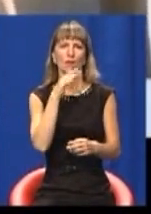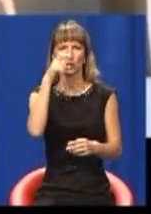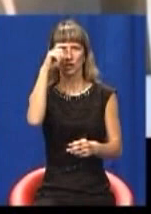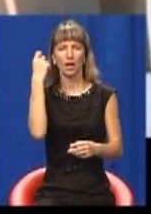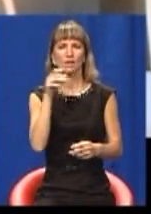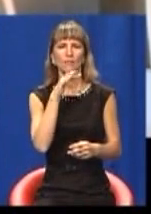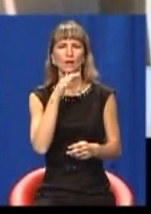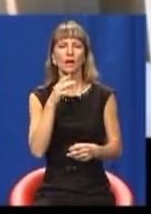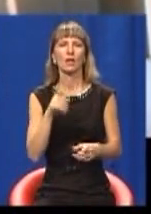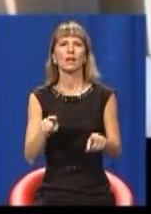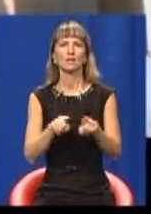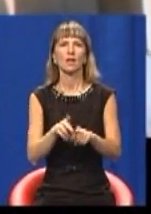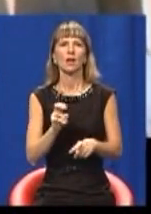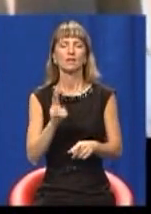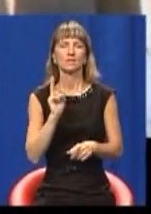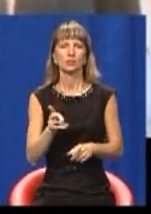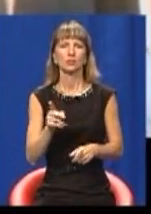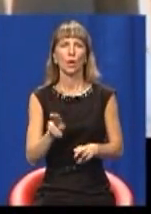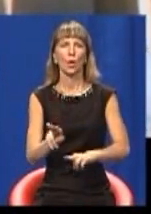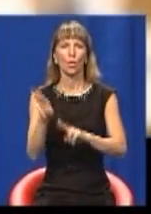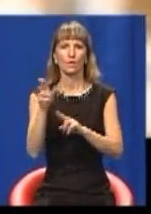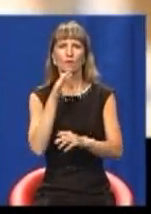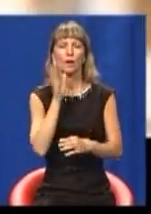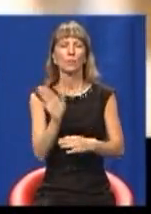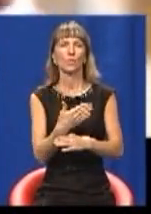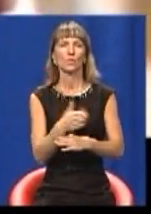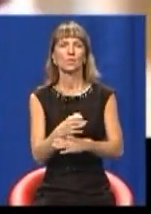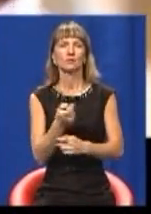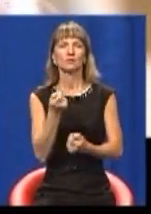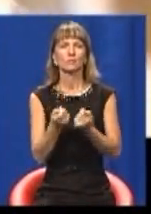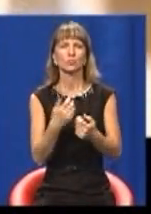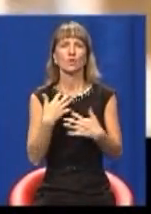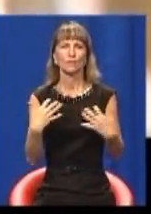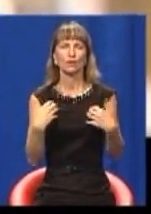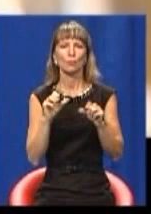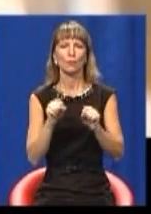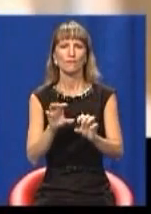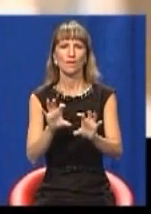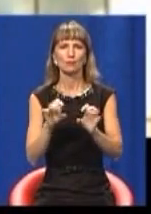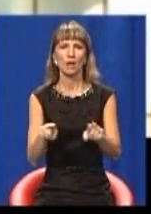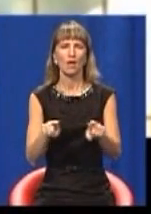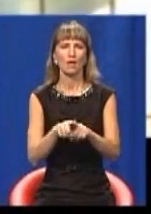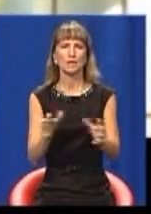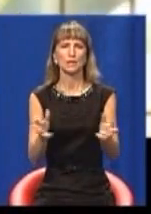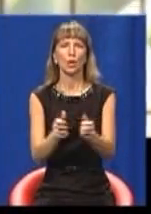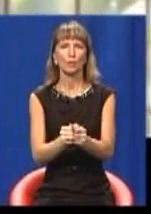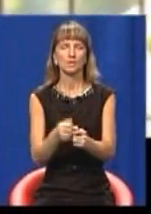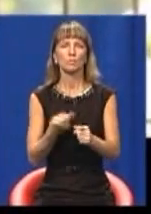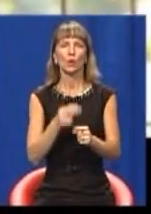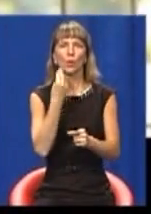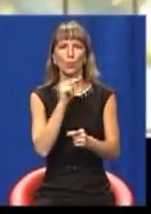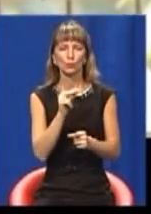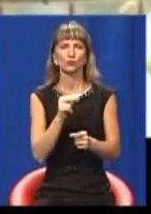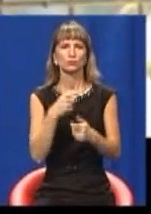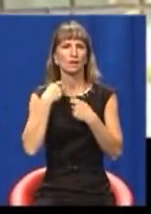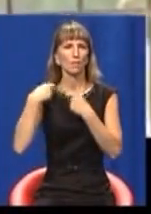А також, як справжній мисливець, під час прогулянки будь-яку дрібну тваринку може сприймати як здобич, тому краще тримати